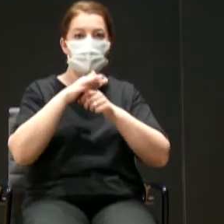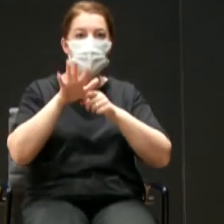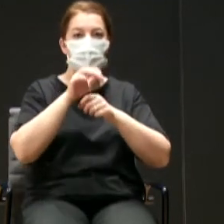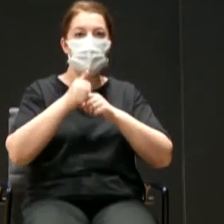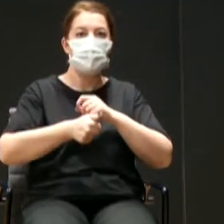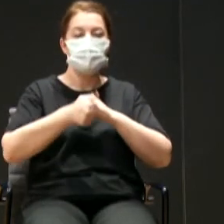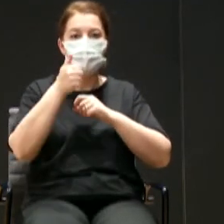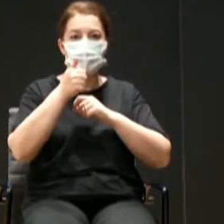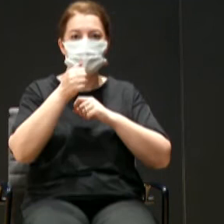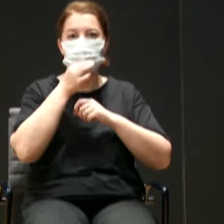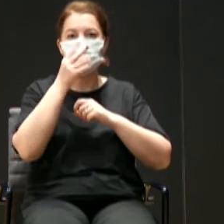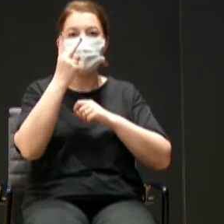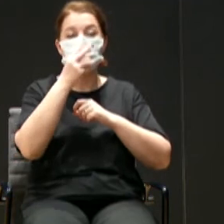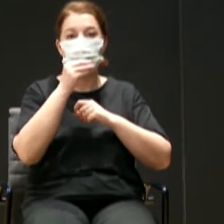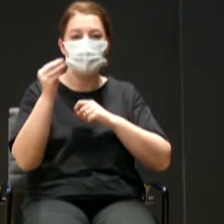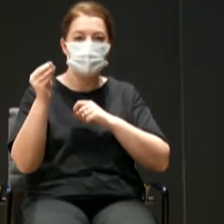etti.